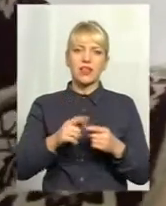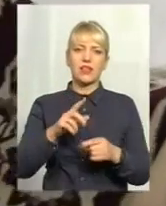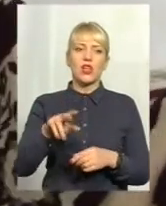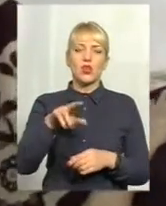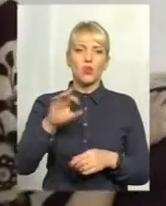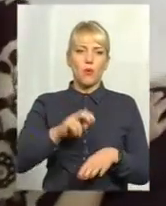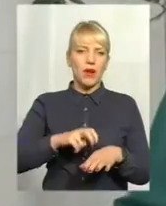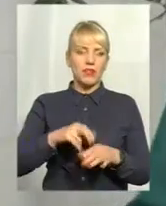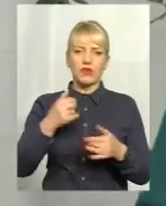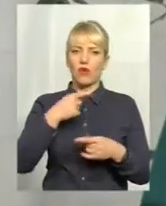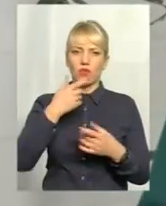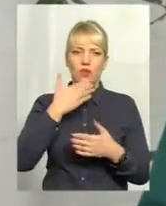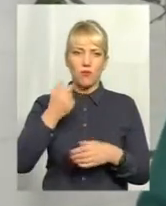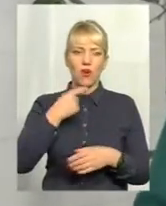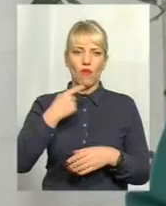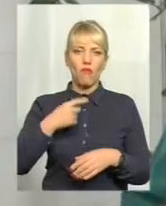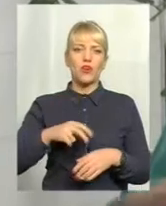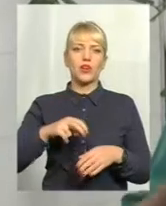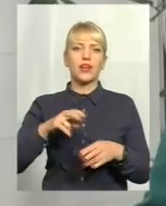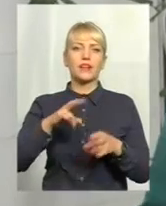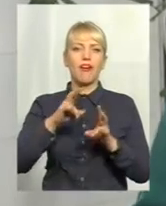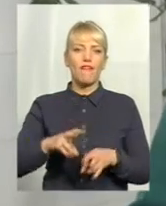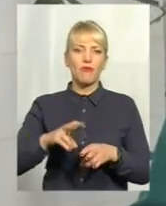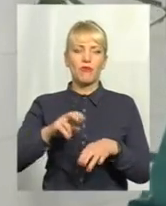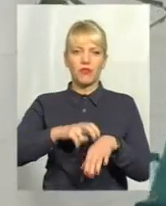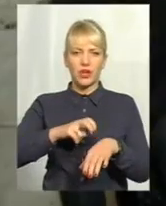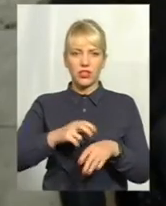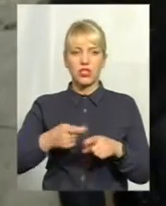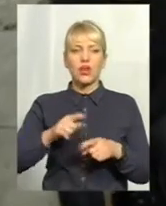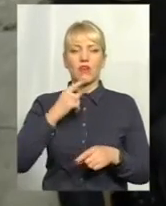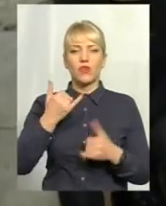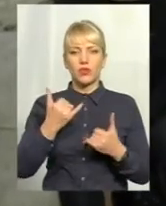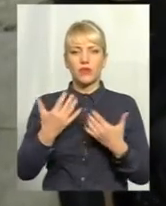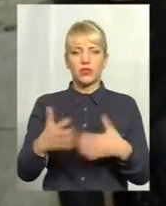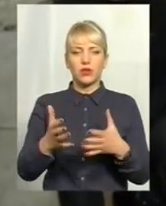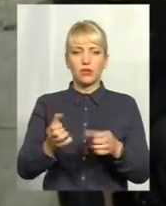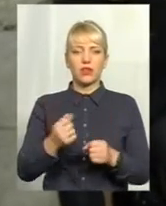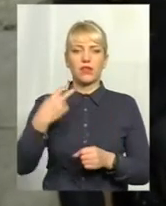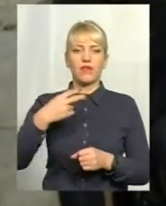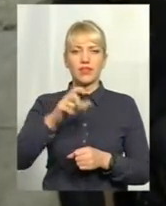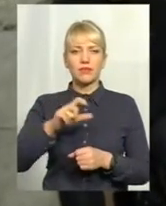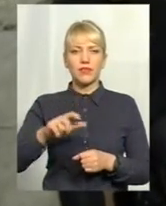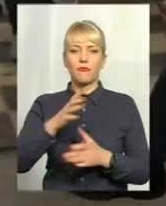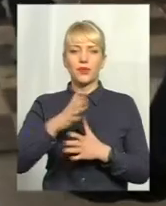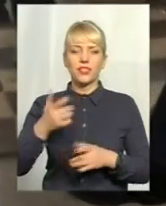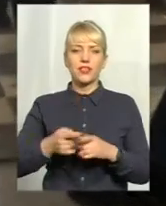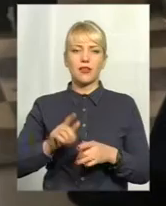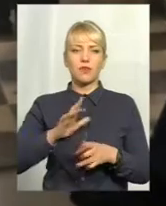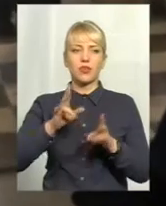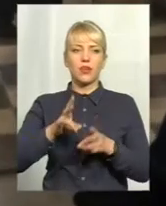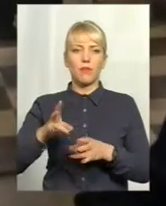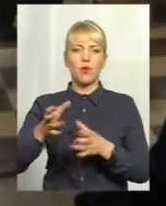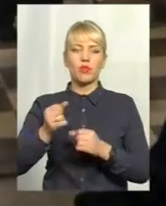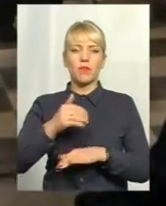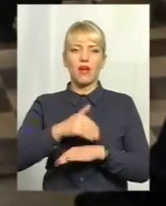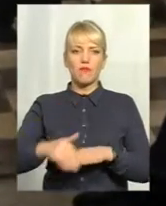міського травматологічного центру Руслан Колєсніков. Нині до полудня тутешні лікарі прийняли 20 пацієнтів. У більшості з них були травми, отримані на